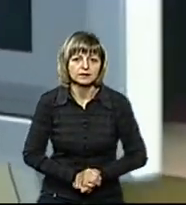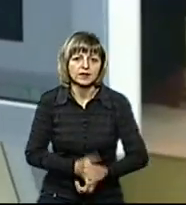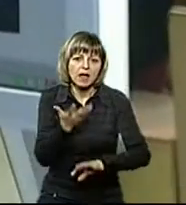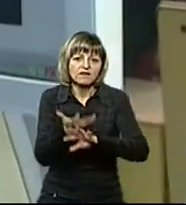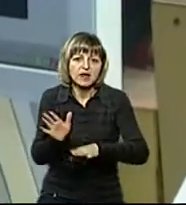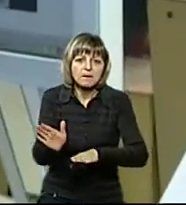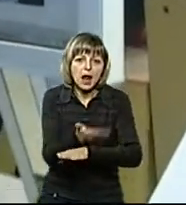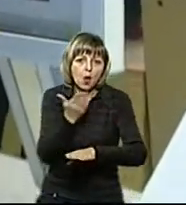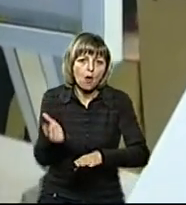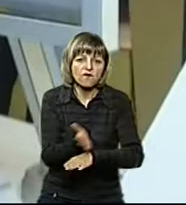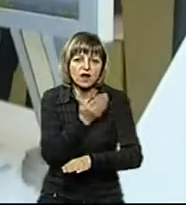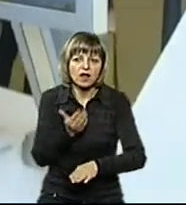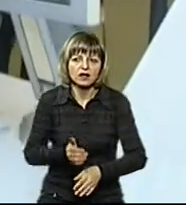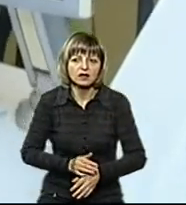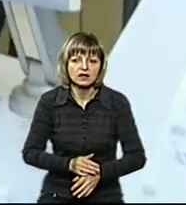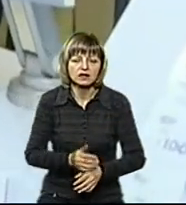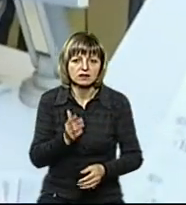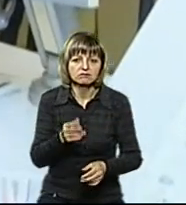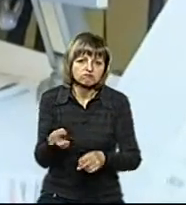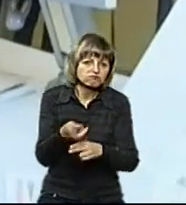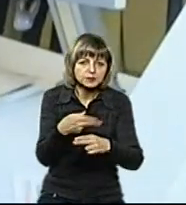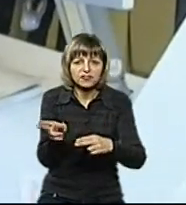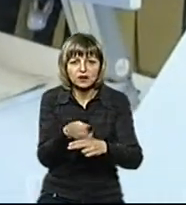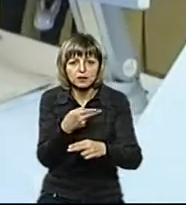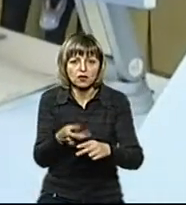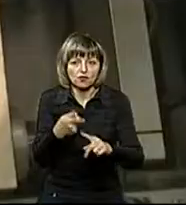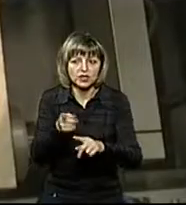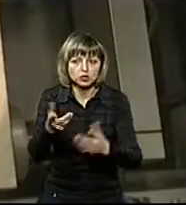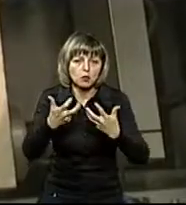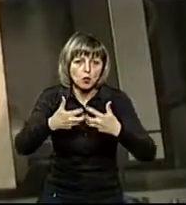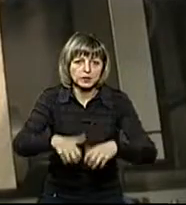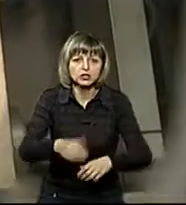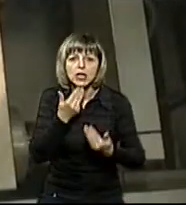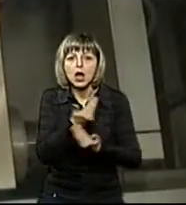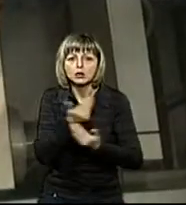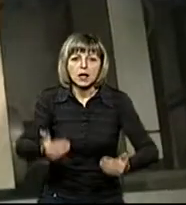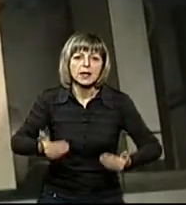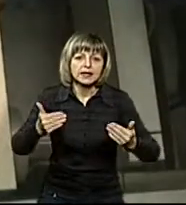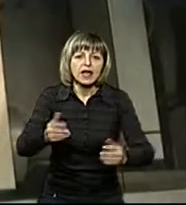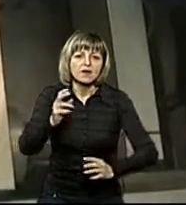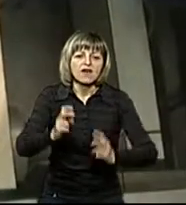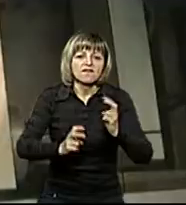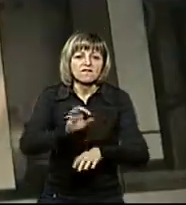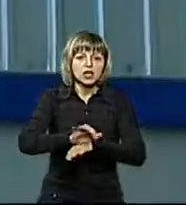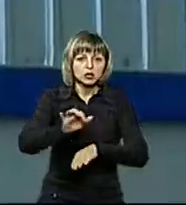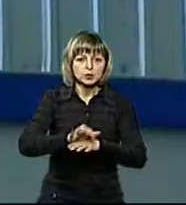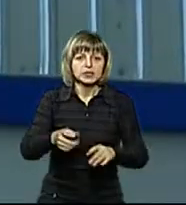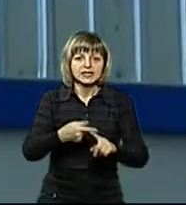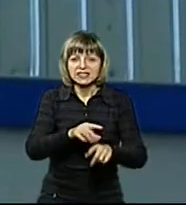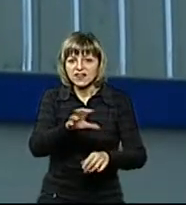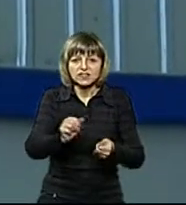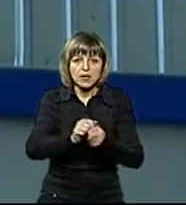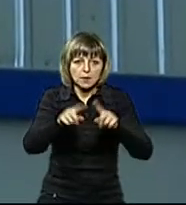Вибраковка йде купюр на цьому пристрої. На останньому етапі виробництва суцільні аркуші